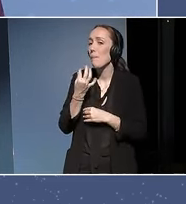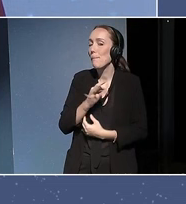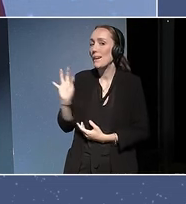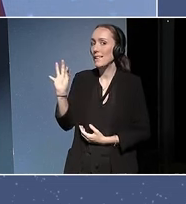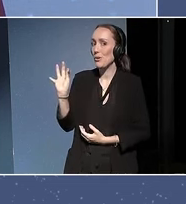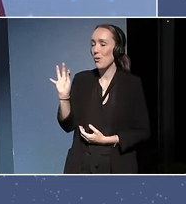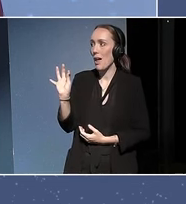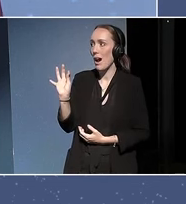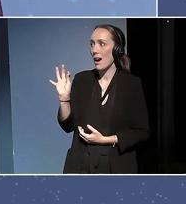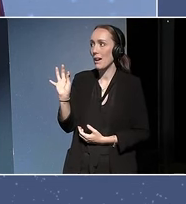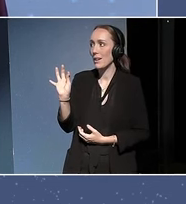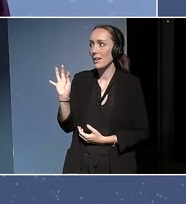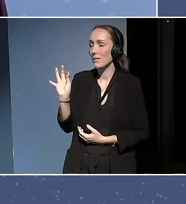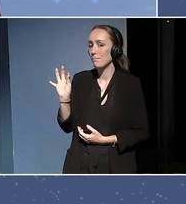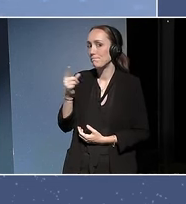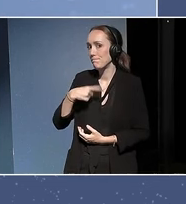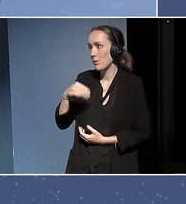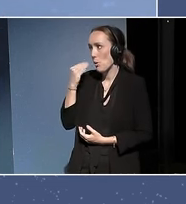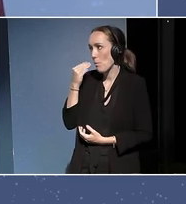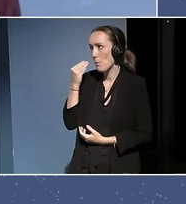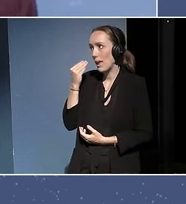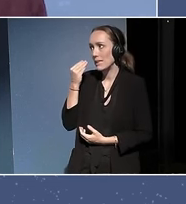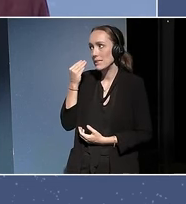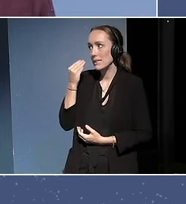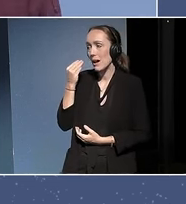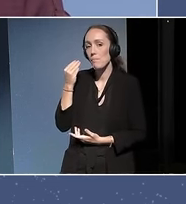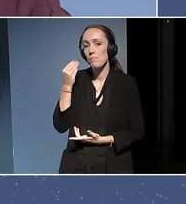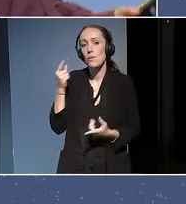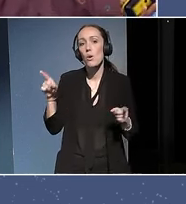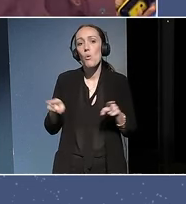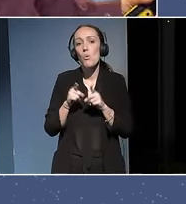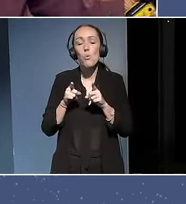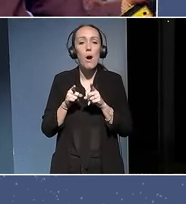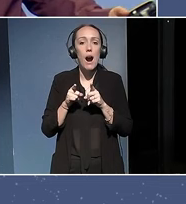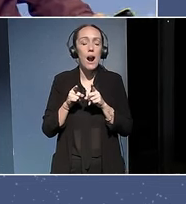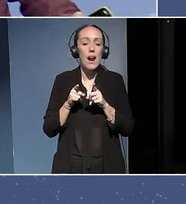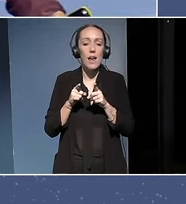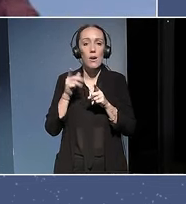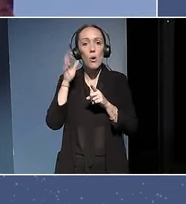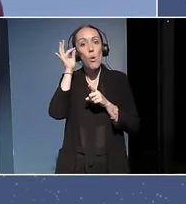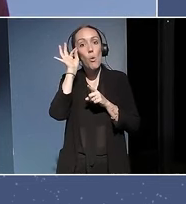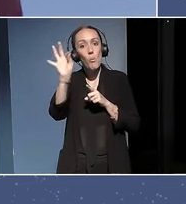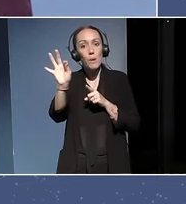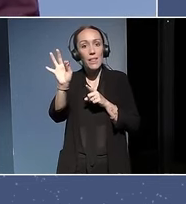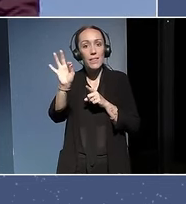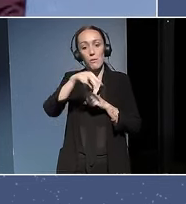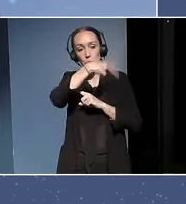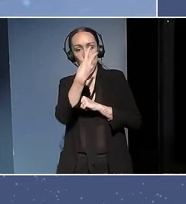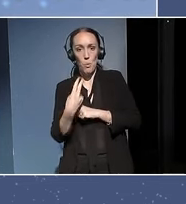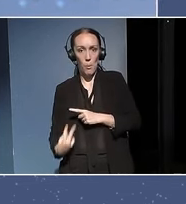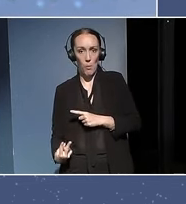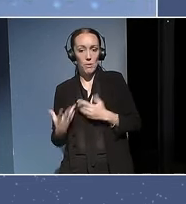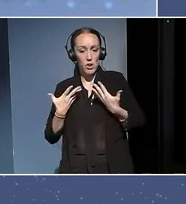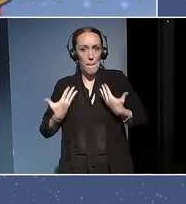particolare Secondo noi im le usava come i piombi che mettono i nostri piom che usano i i subacquei sub